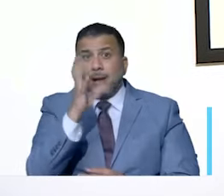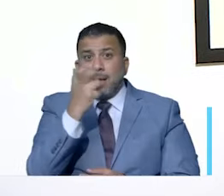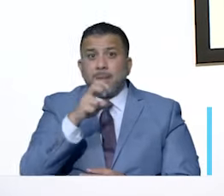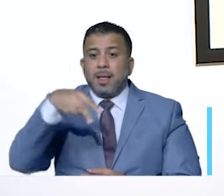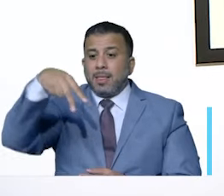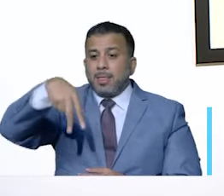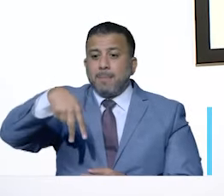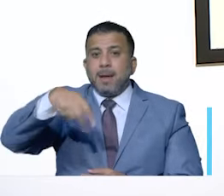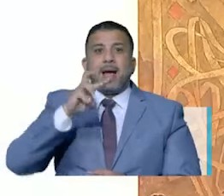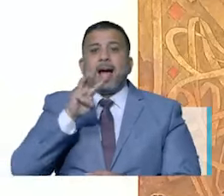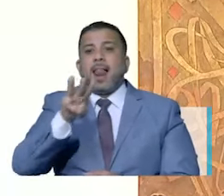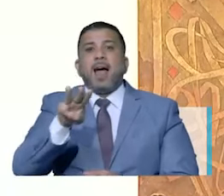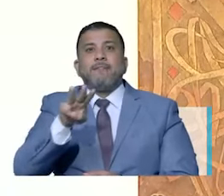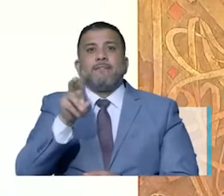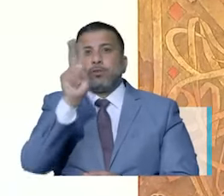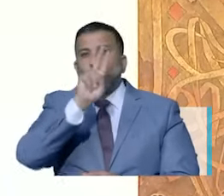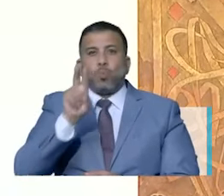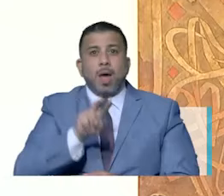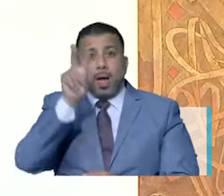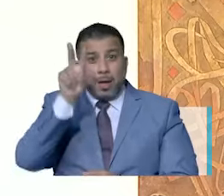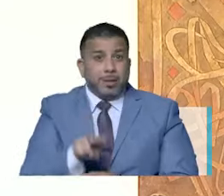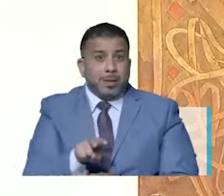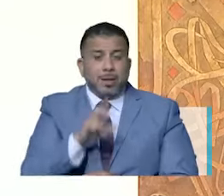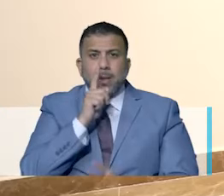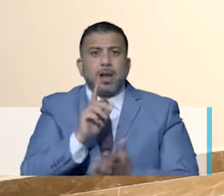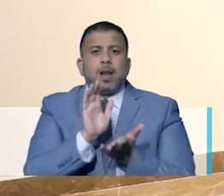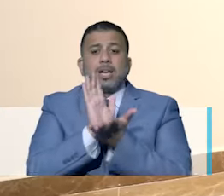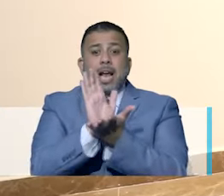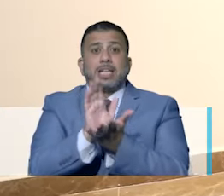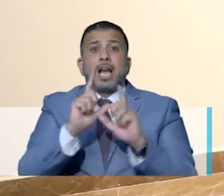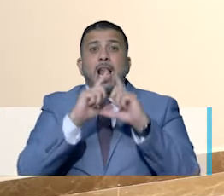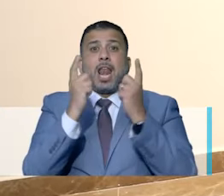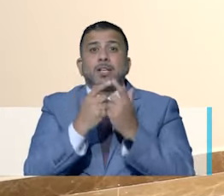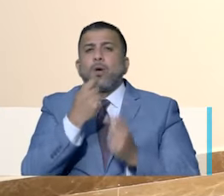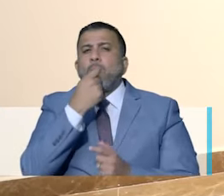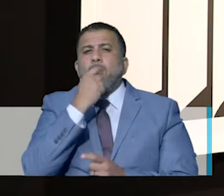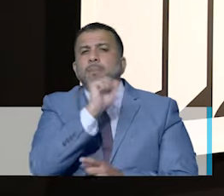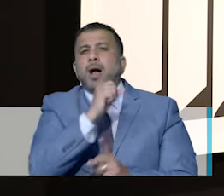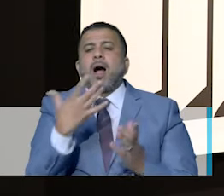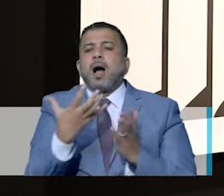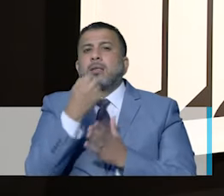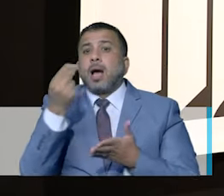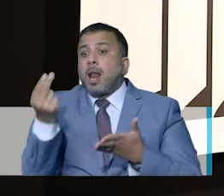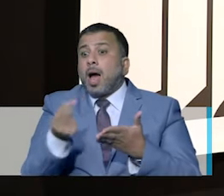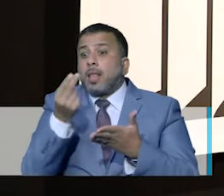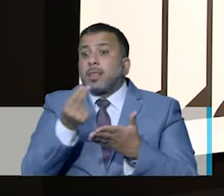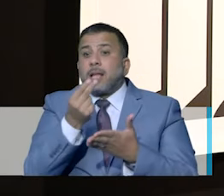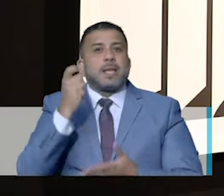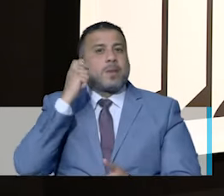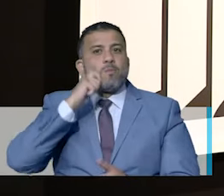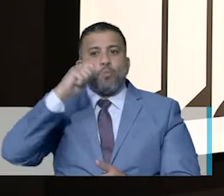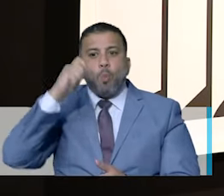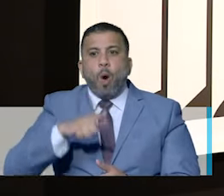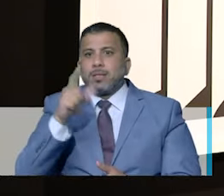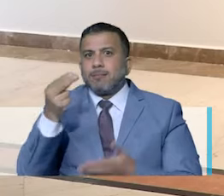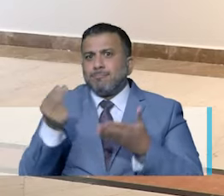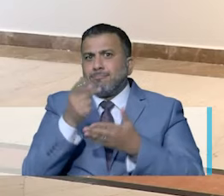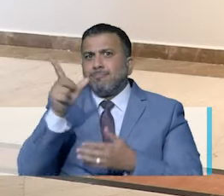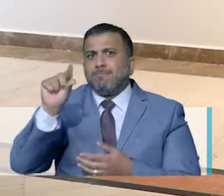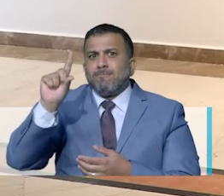8000 دولار فضلا عن جائزه لجنه التحكيم الخاصه بالخطاط الاماراتيه